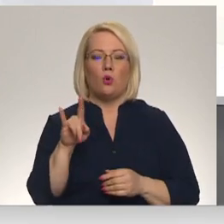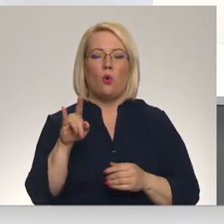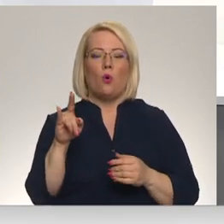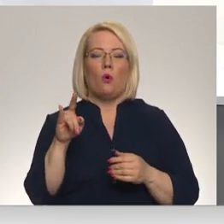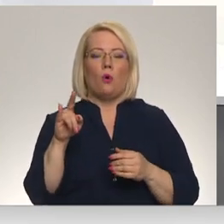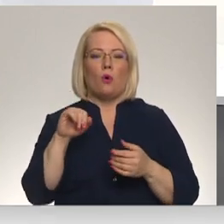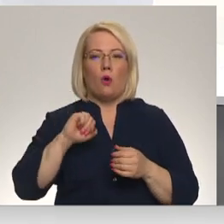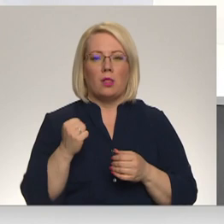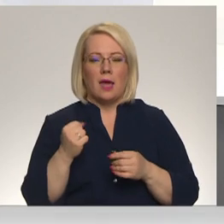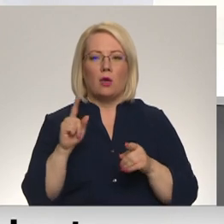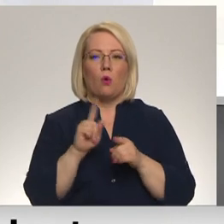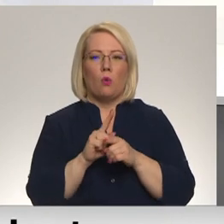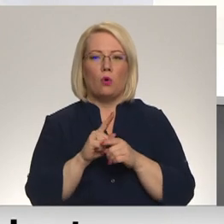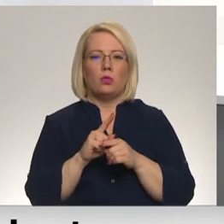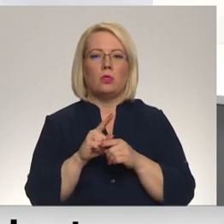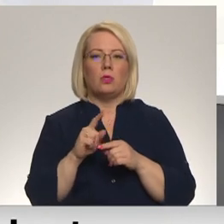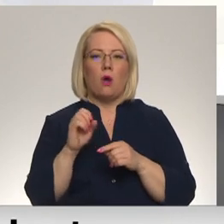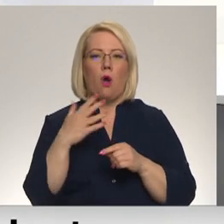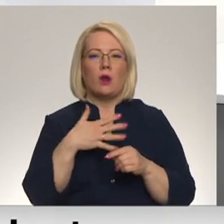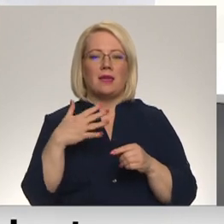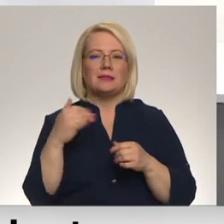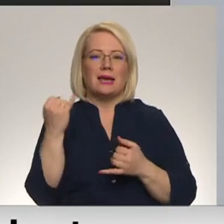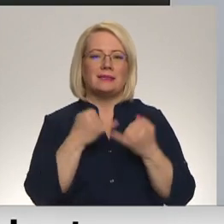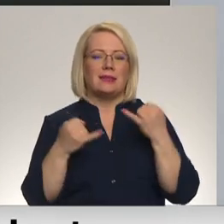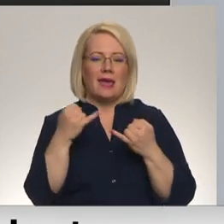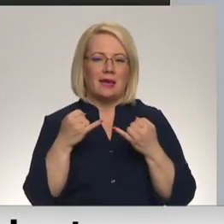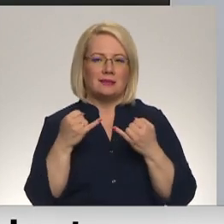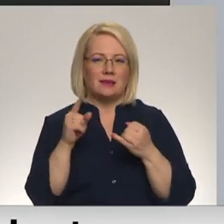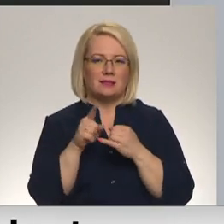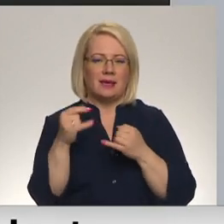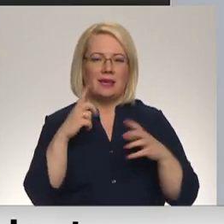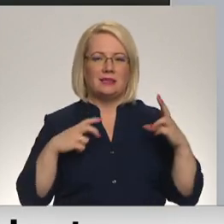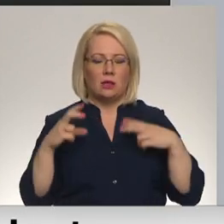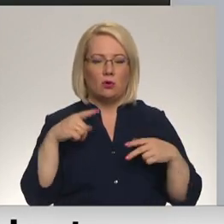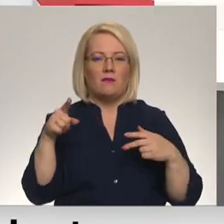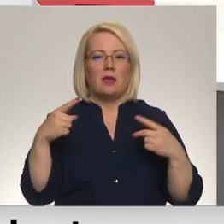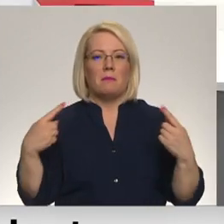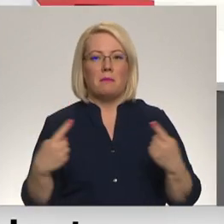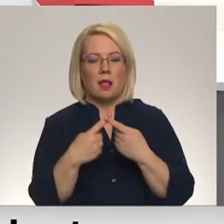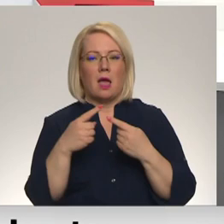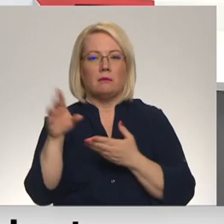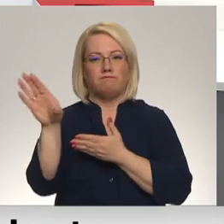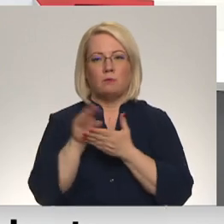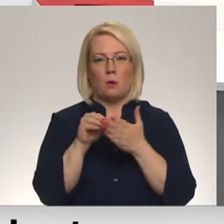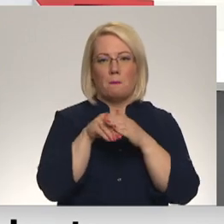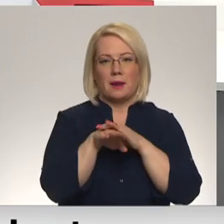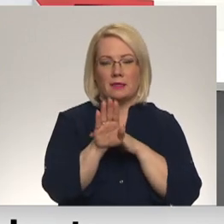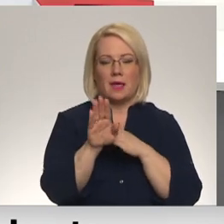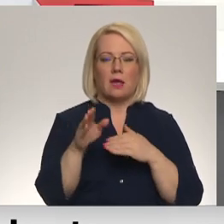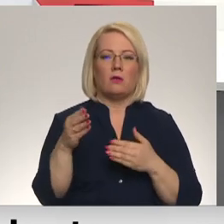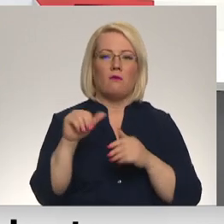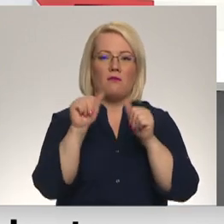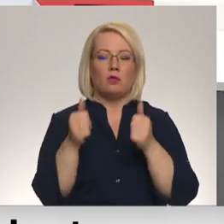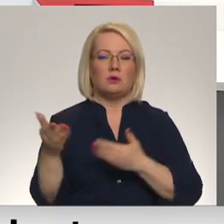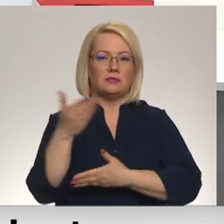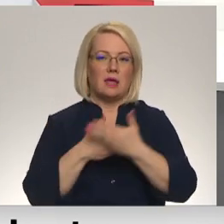sintēzes institūts, viņi izveido jaunus materiālus. Viņi viņus pielāgo, lai mēs no viņiem varam printēt. Un tā kā veidojās mūsu sadarbība,